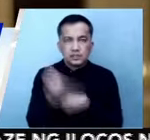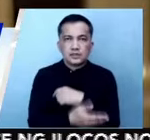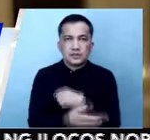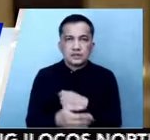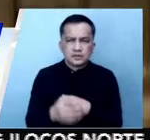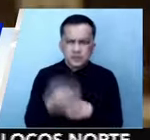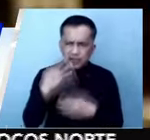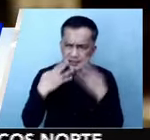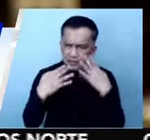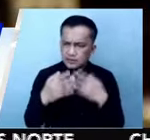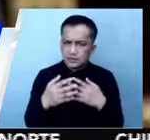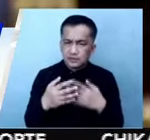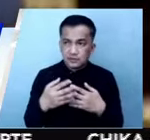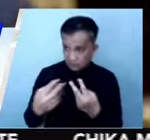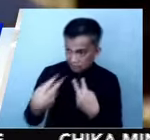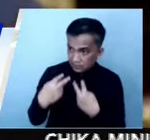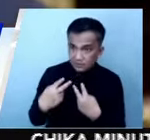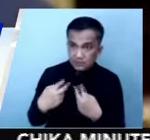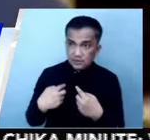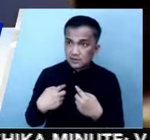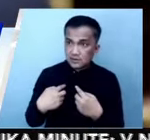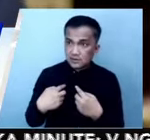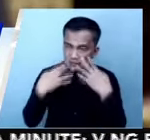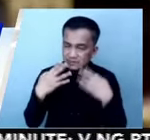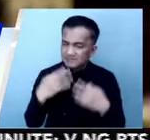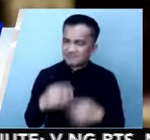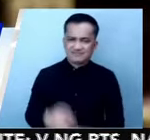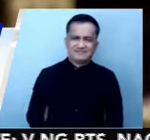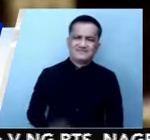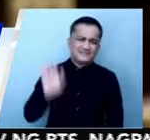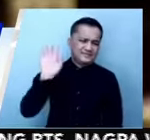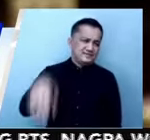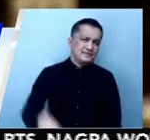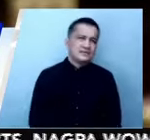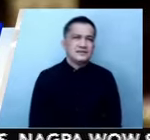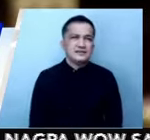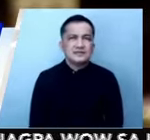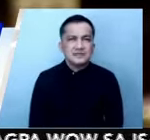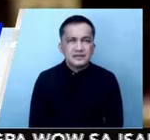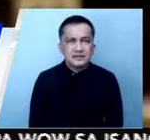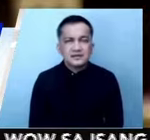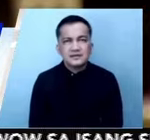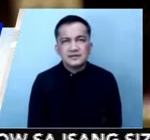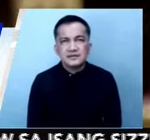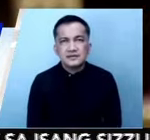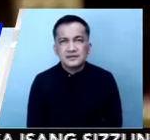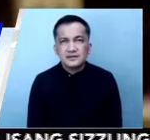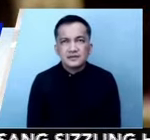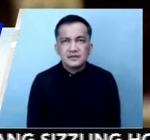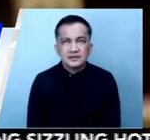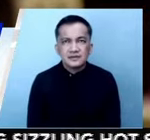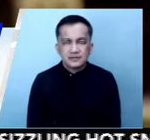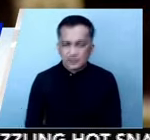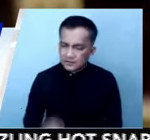Did you see me cry? I don't pay any attention to that. I really